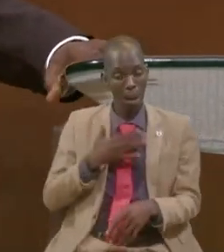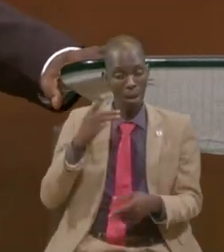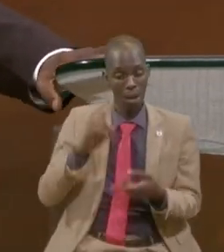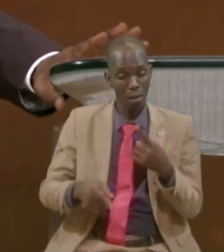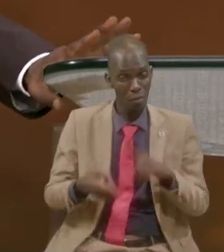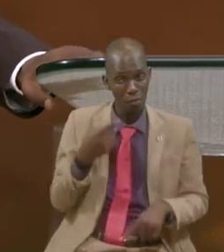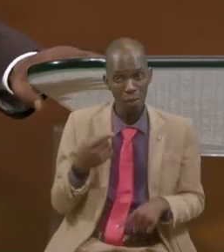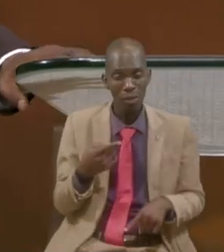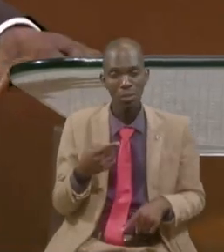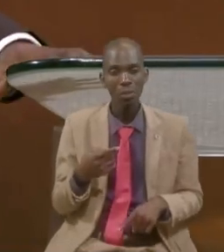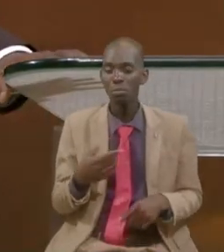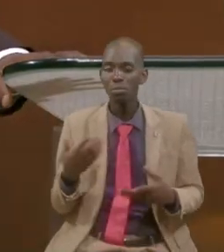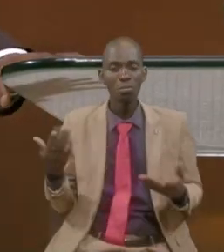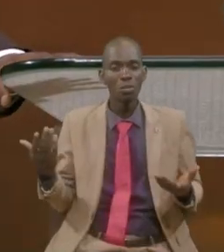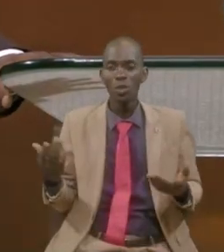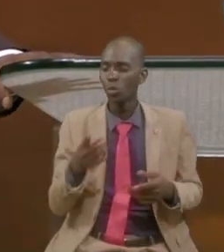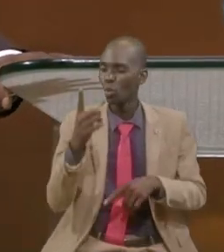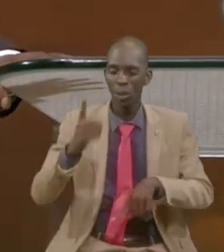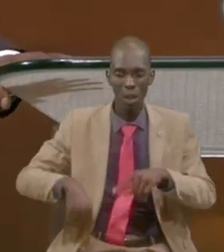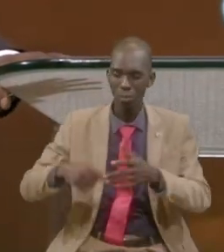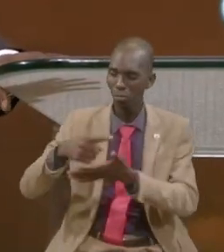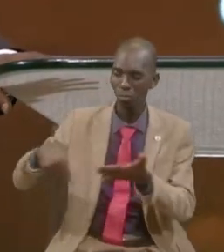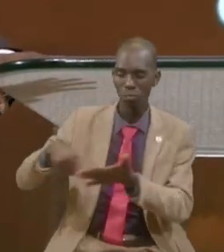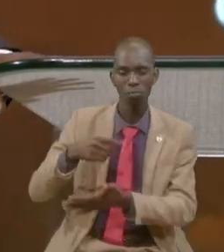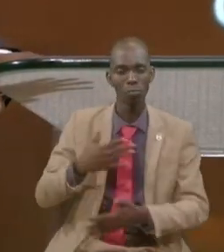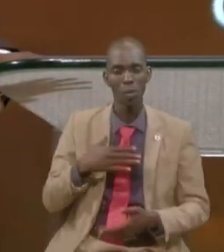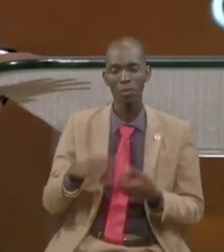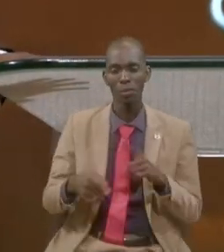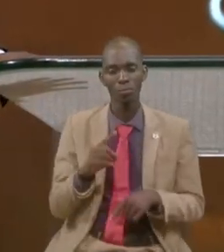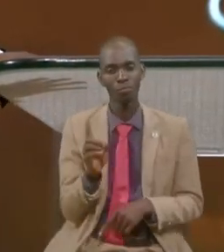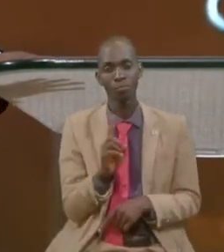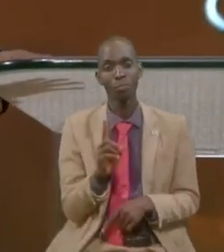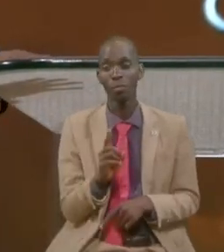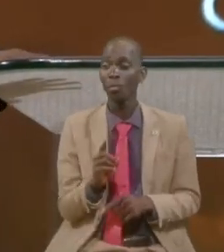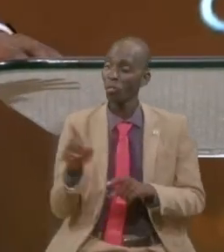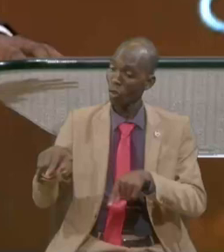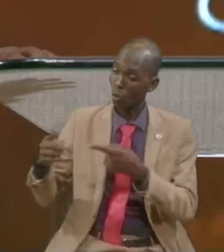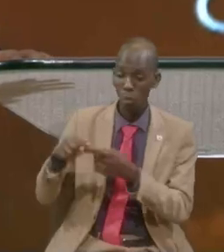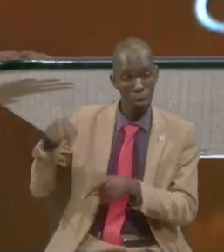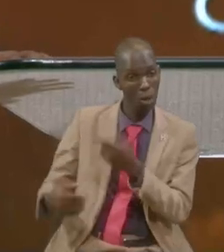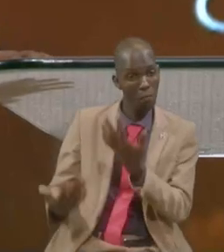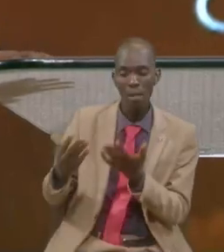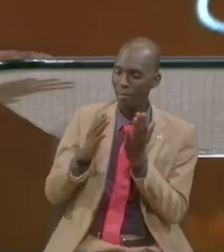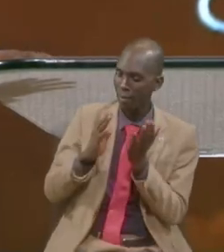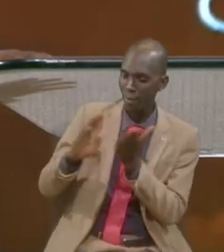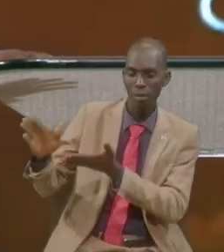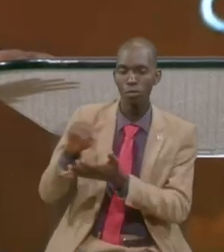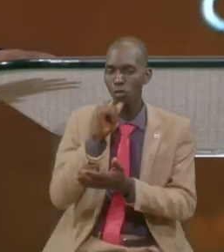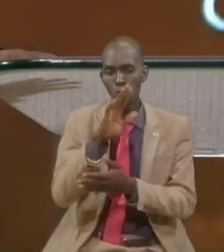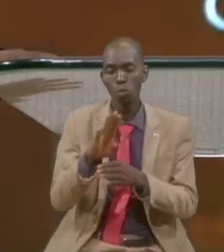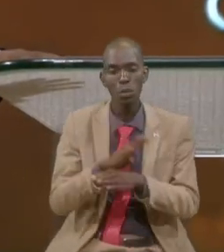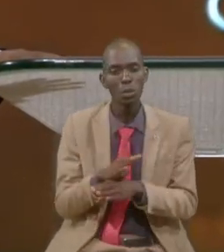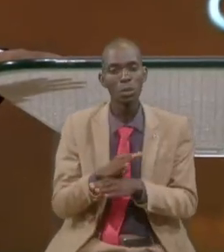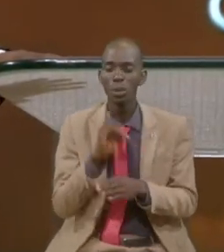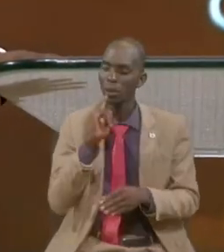mon ami là, oui, il est intouchable, il est incorrigible. On ne peut pas le corriger. Allez en affaire, laissez-le seul.